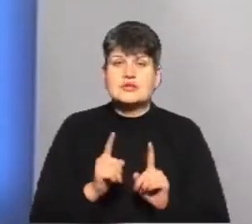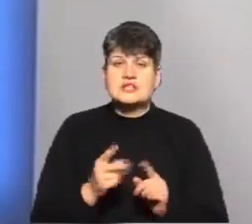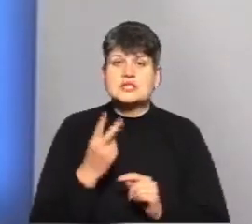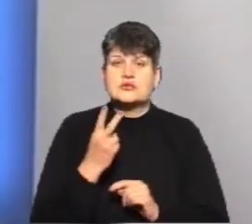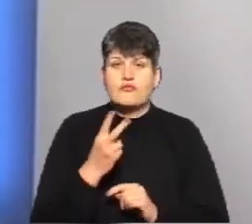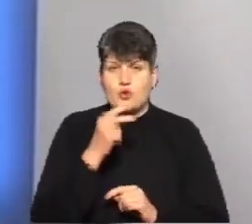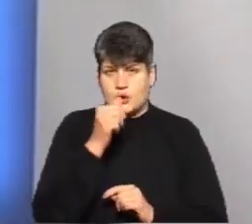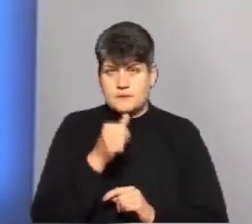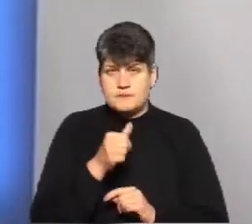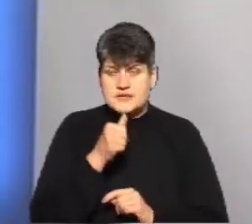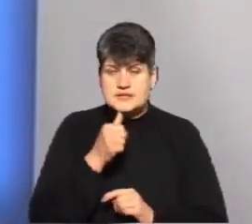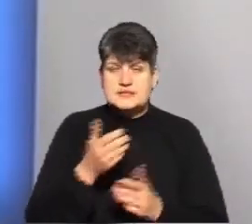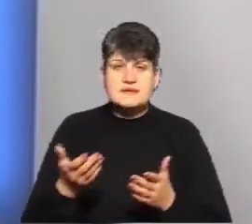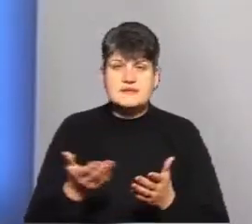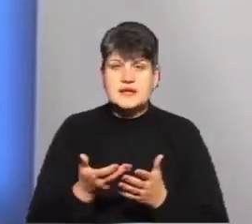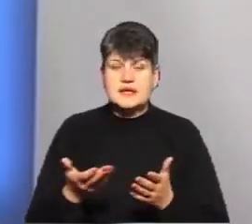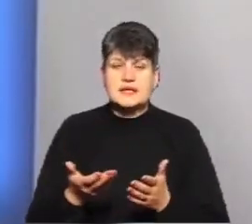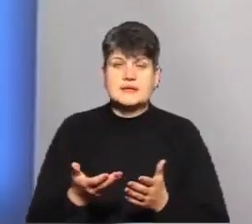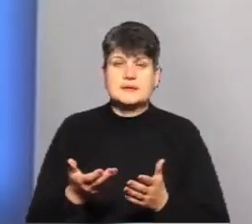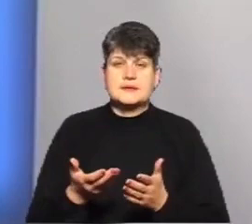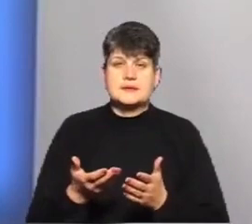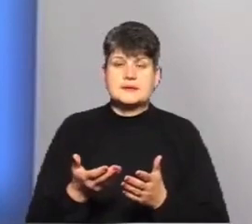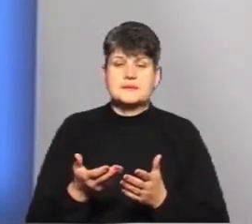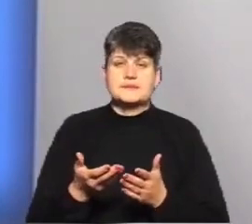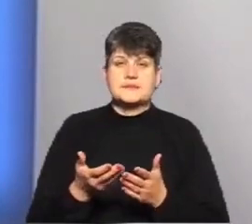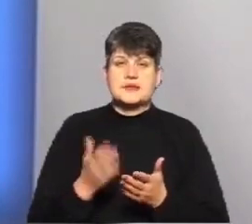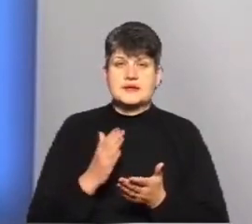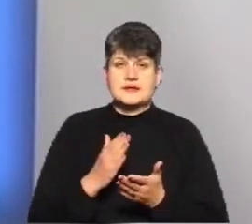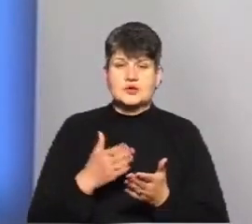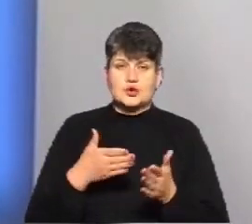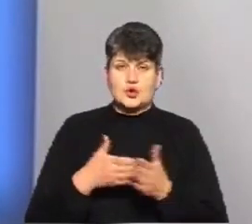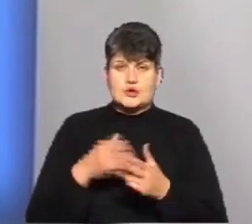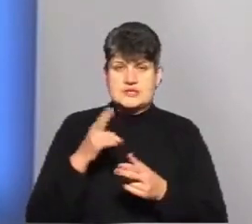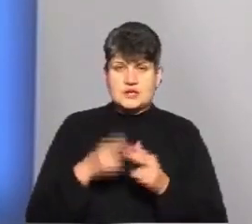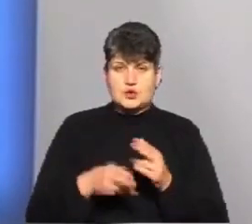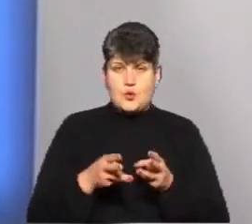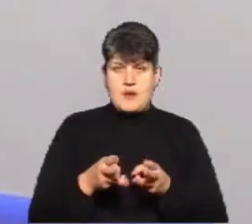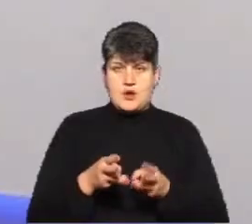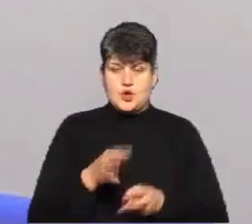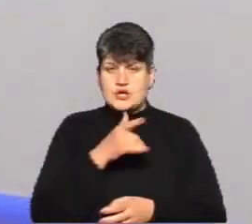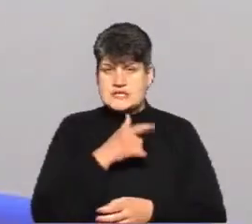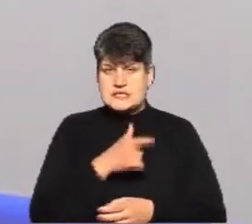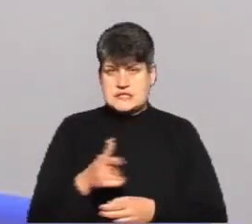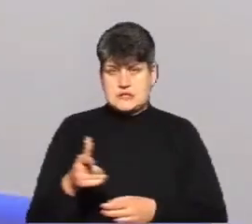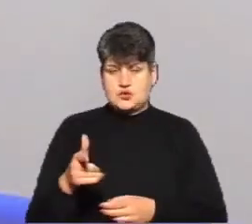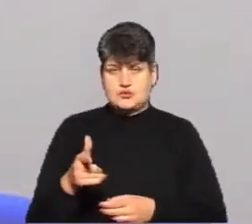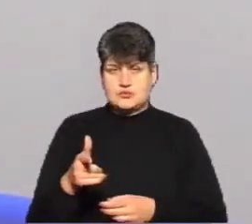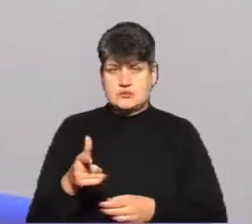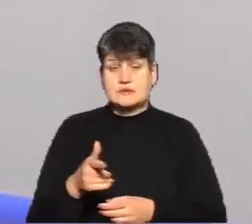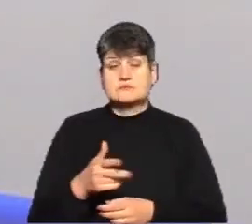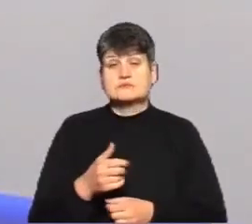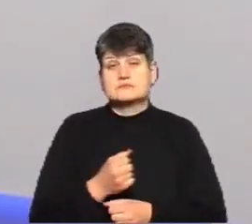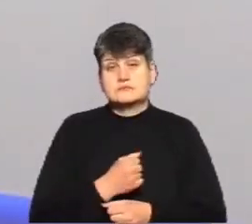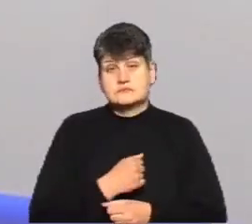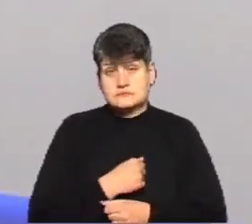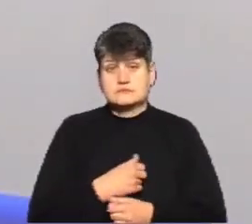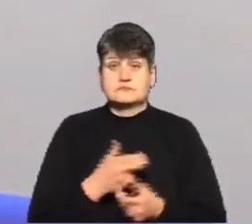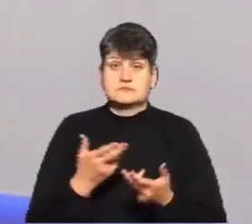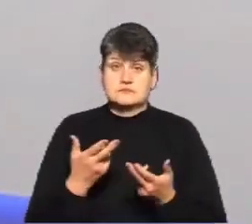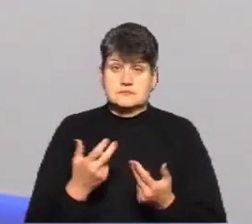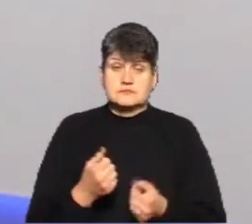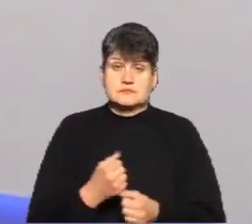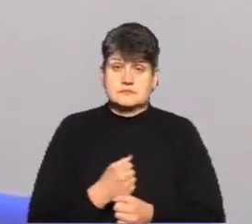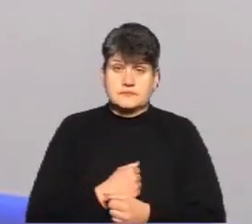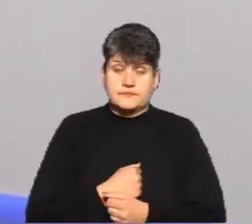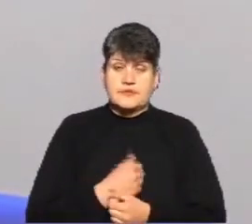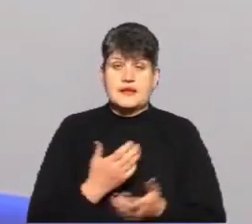які передують до закінчення опалювального сезону. Ну, прикро, звичайно, прикро, але